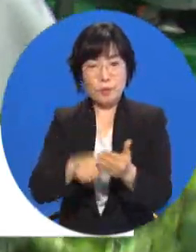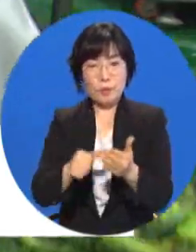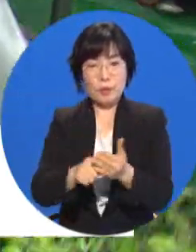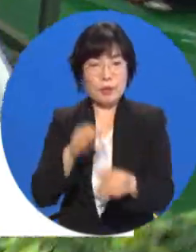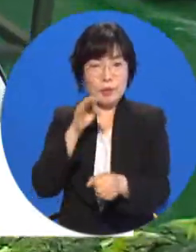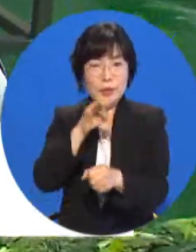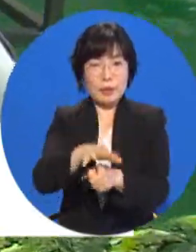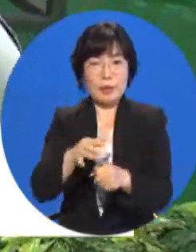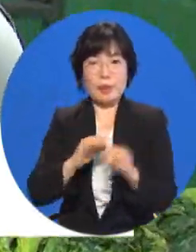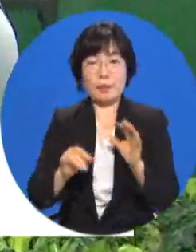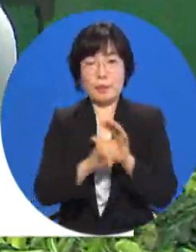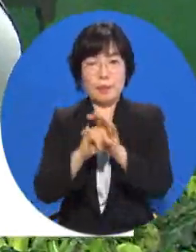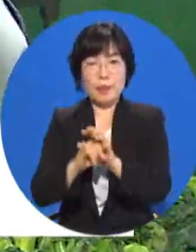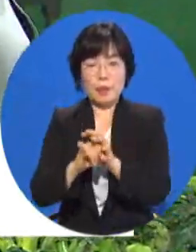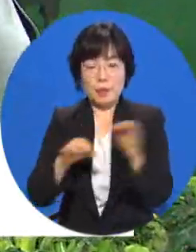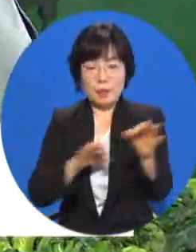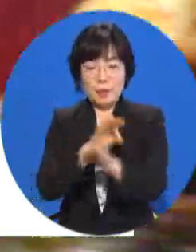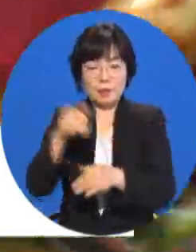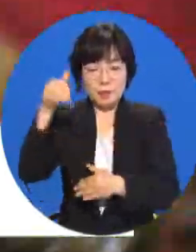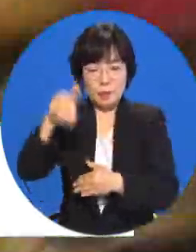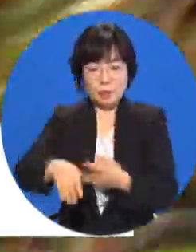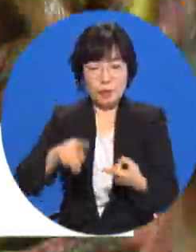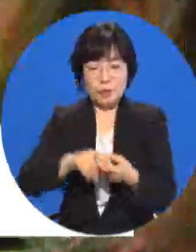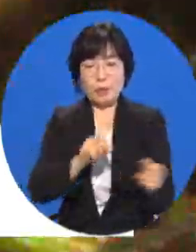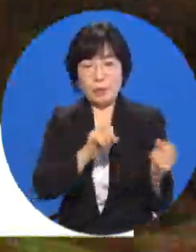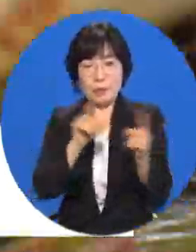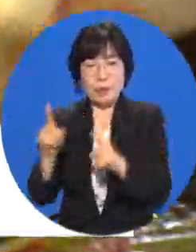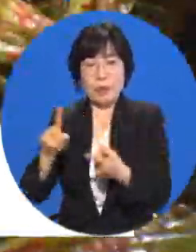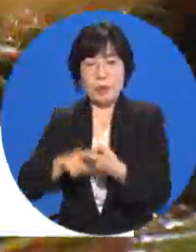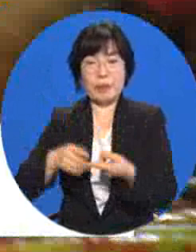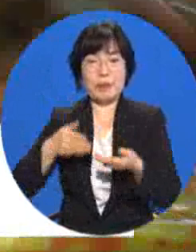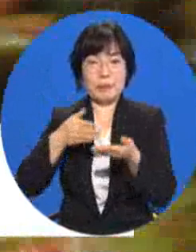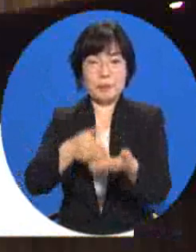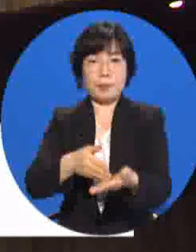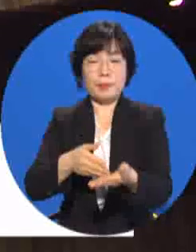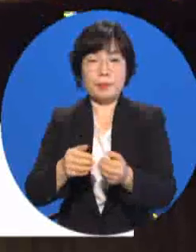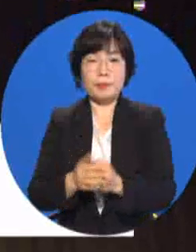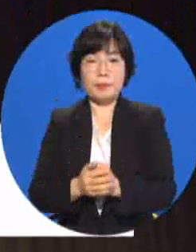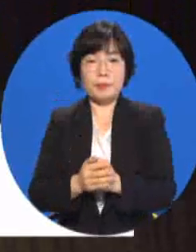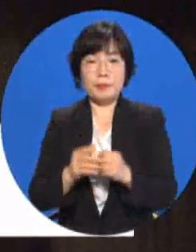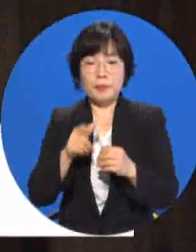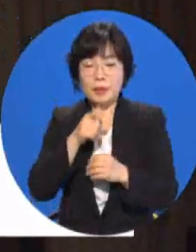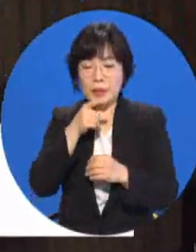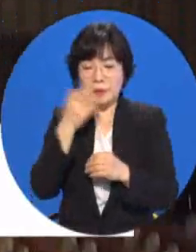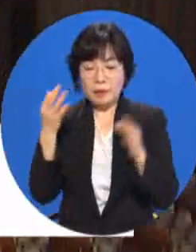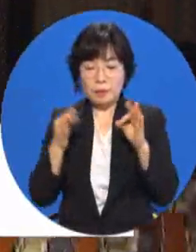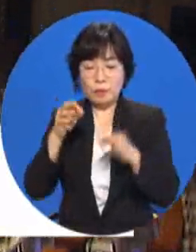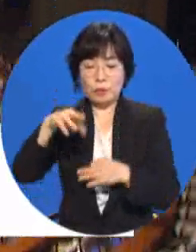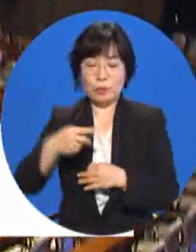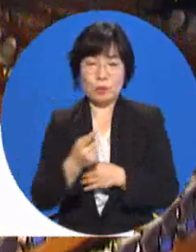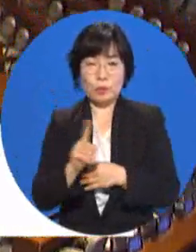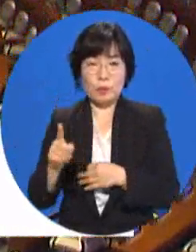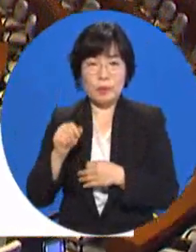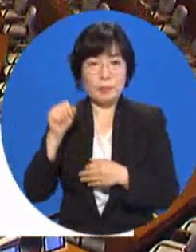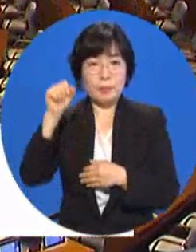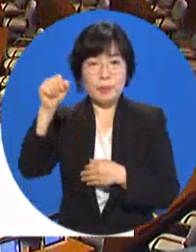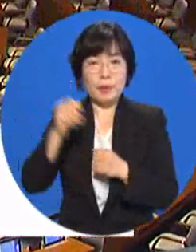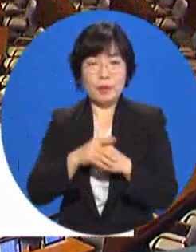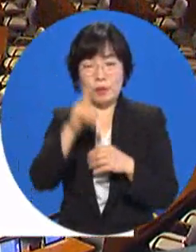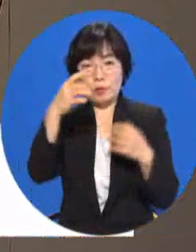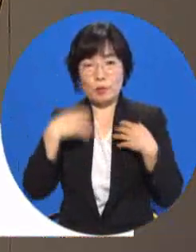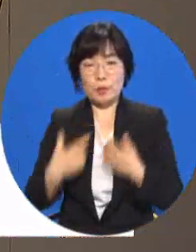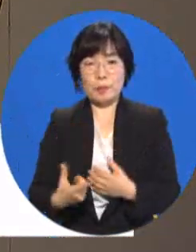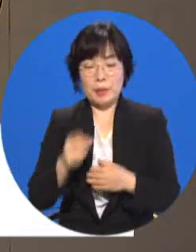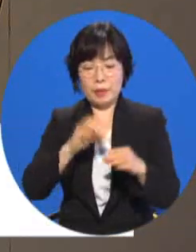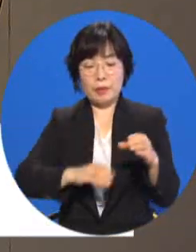통해 코로나19로 침체된 지역경제를 되살리자고 제안했습니다. 민주당 김유화 예비후보는 정부의